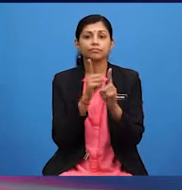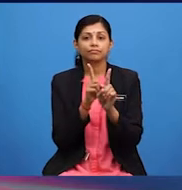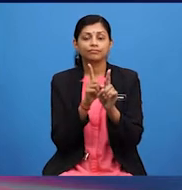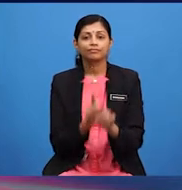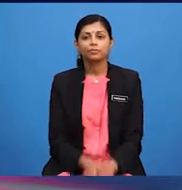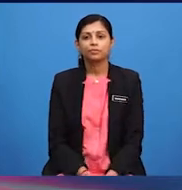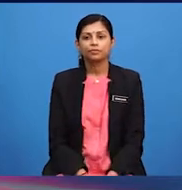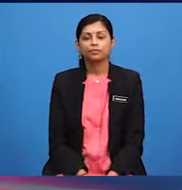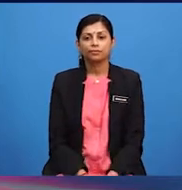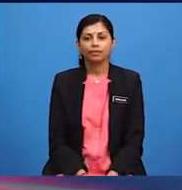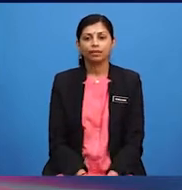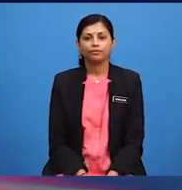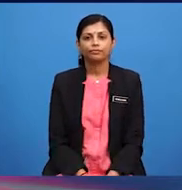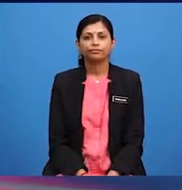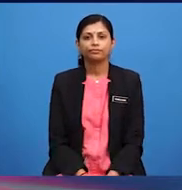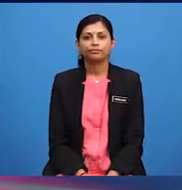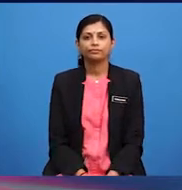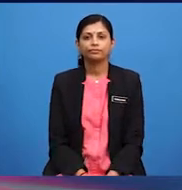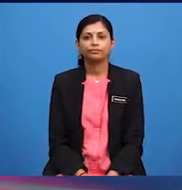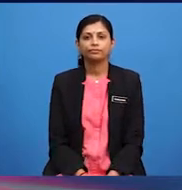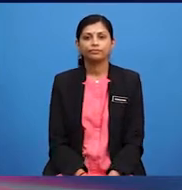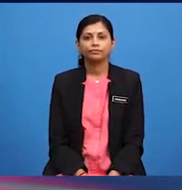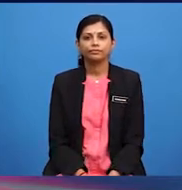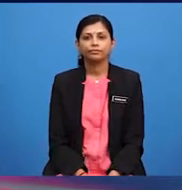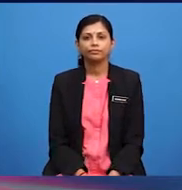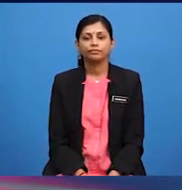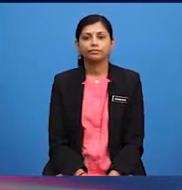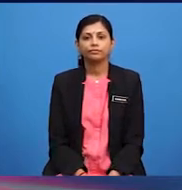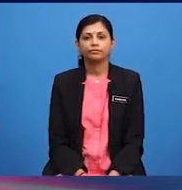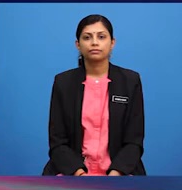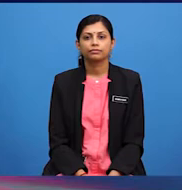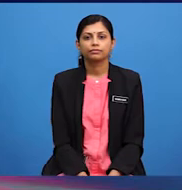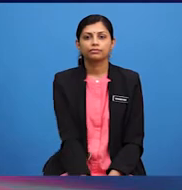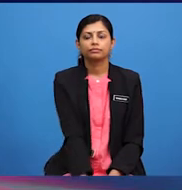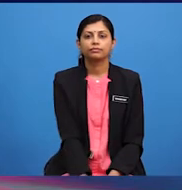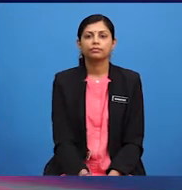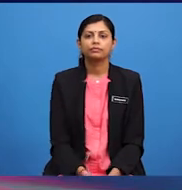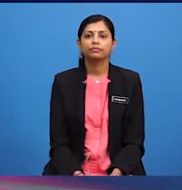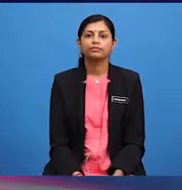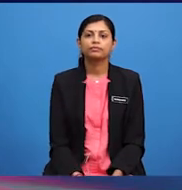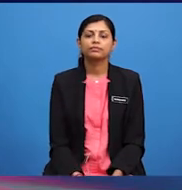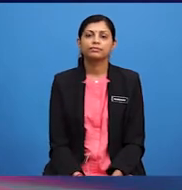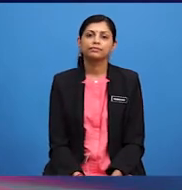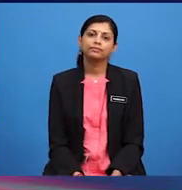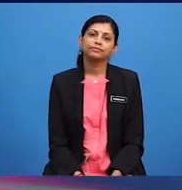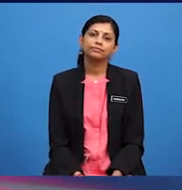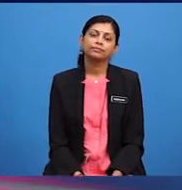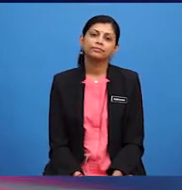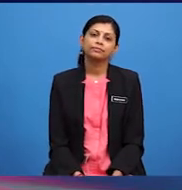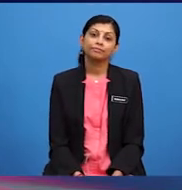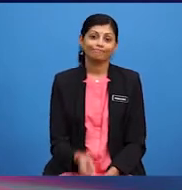murid-murid, mari kita semak jawapan. Jawapan bagi soalan kedua ialah